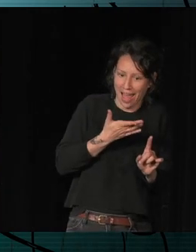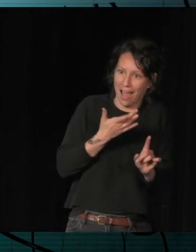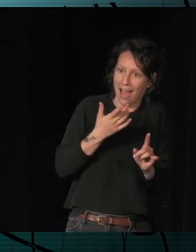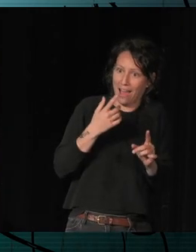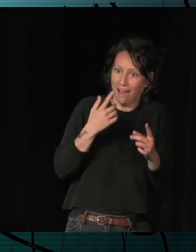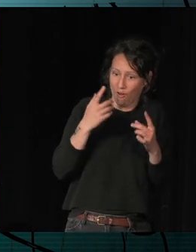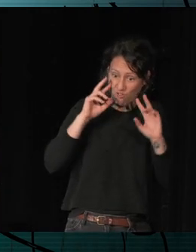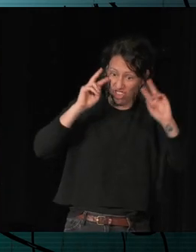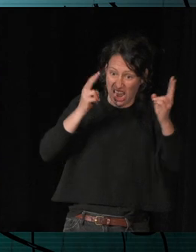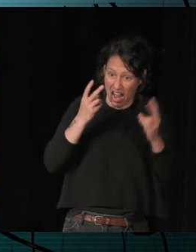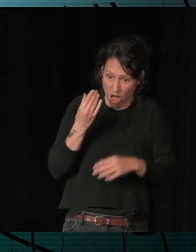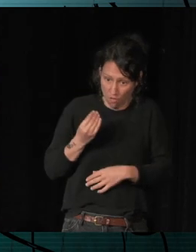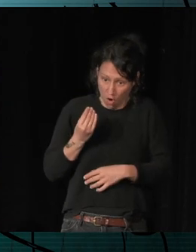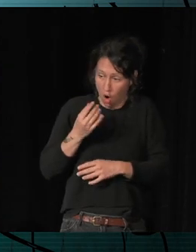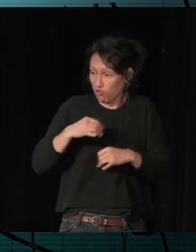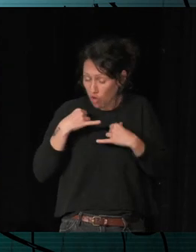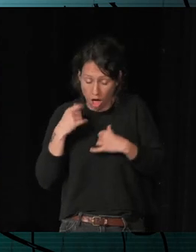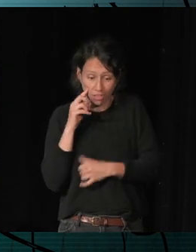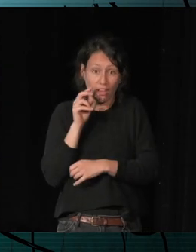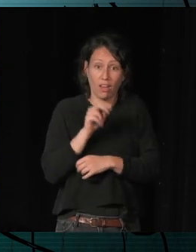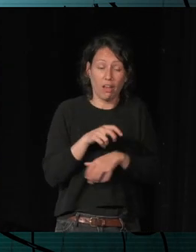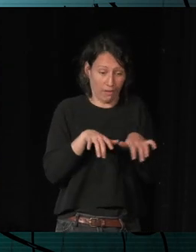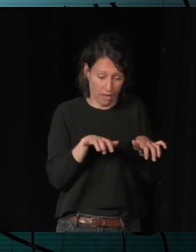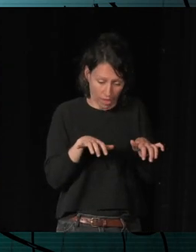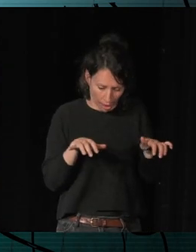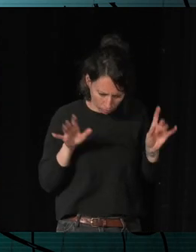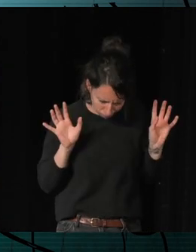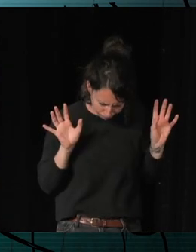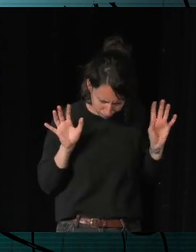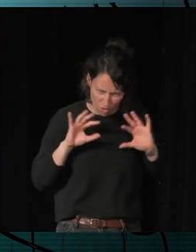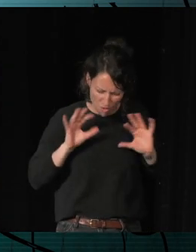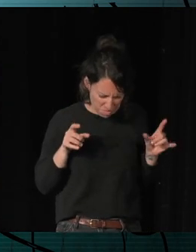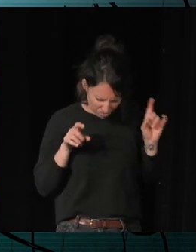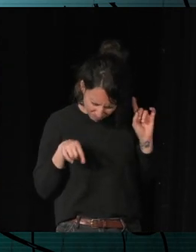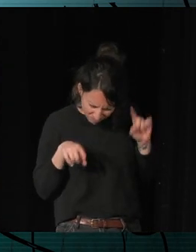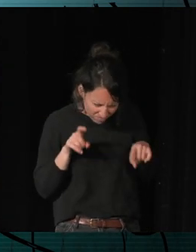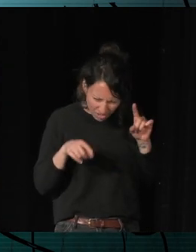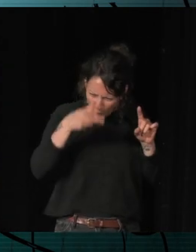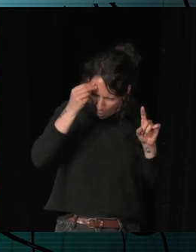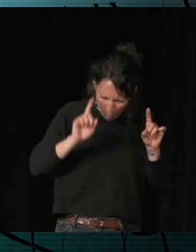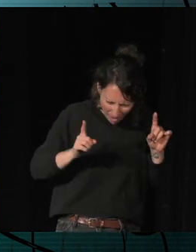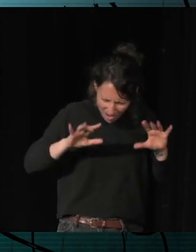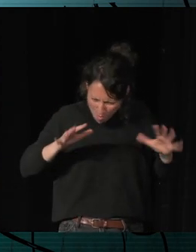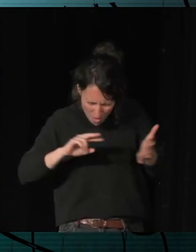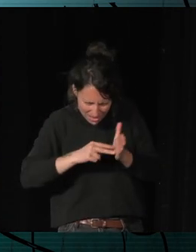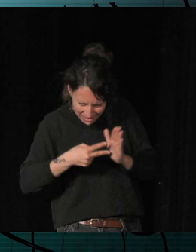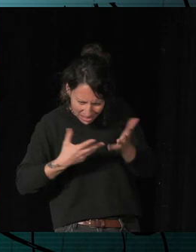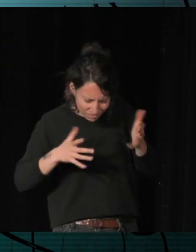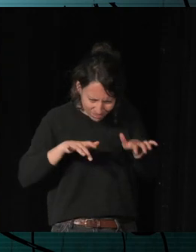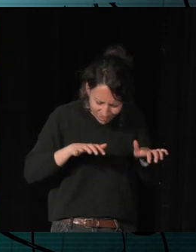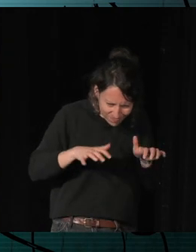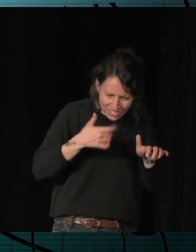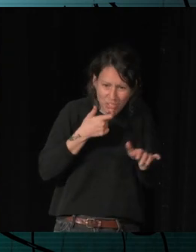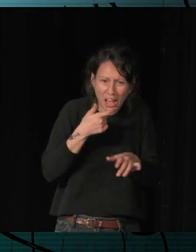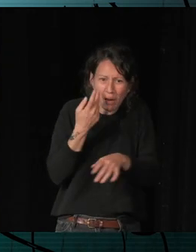clavier je comprends pas j'y arrive pas et du coup il voit même pas 3 minutes du jeu parce que parce que voilà l'interface est